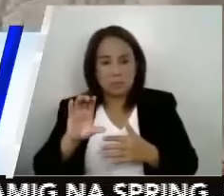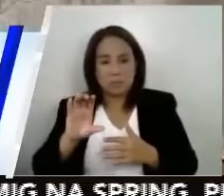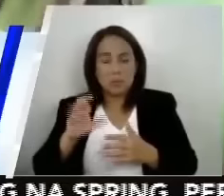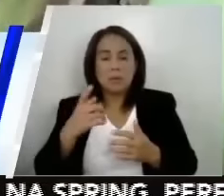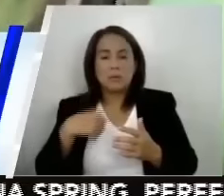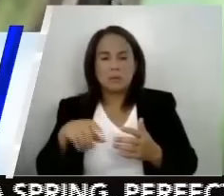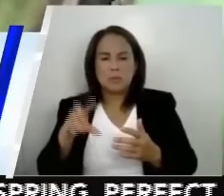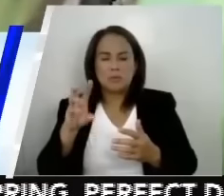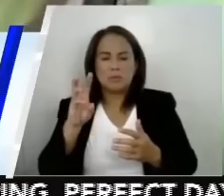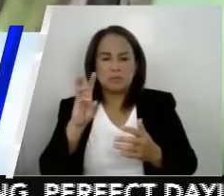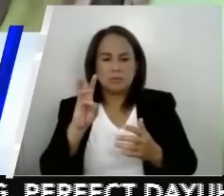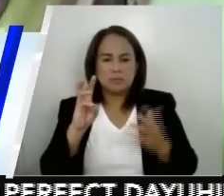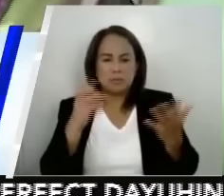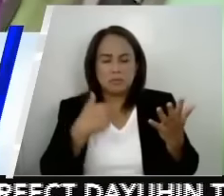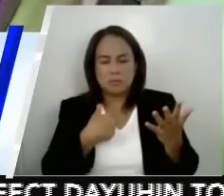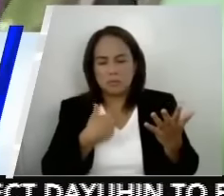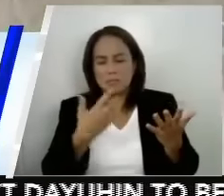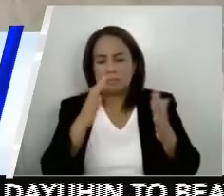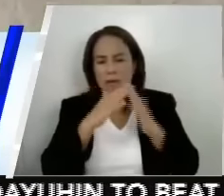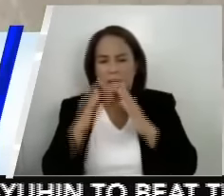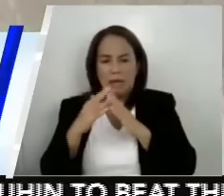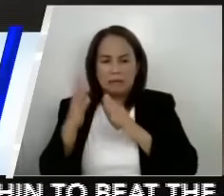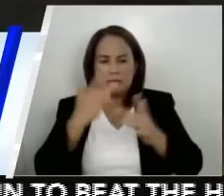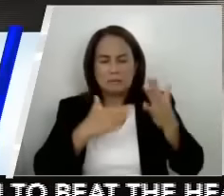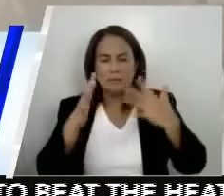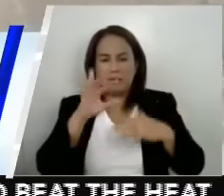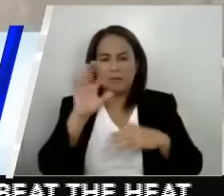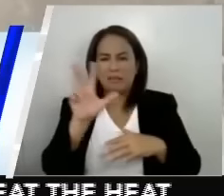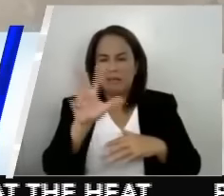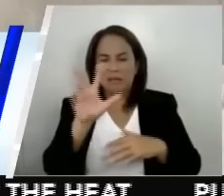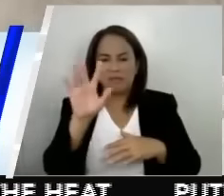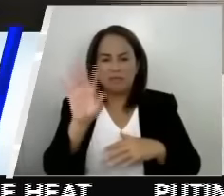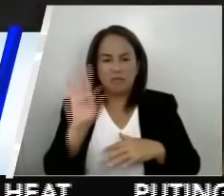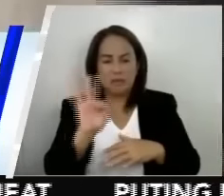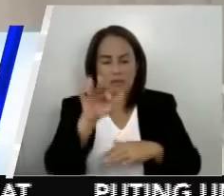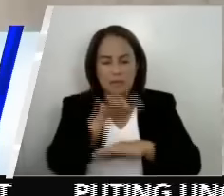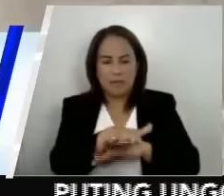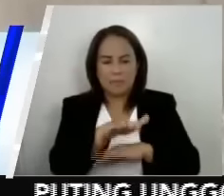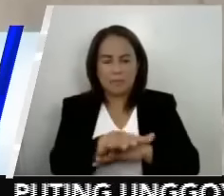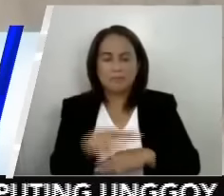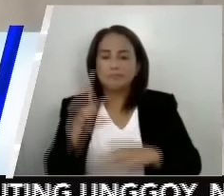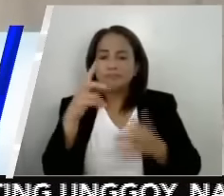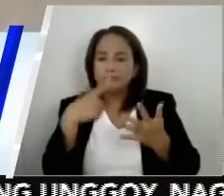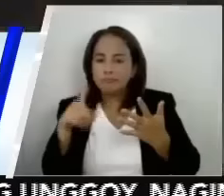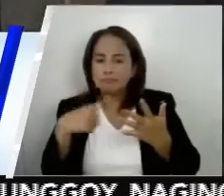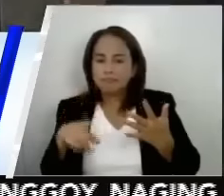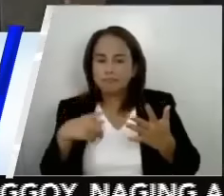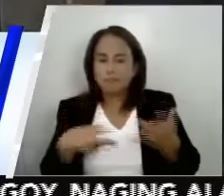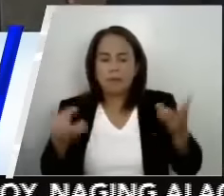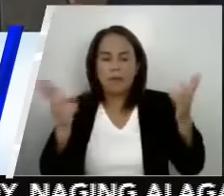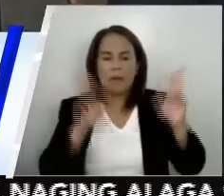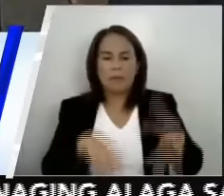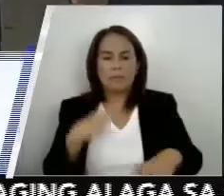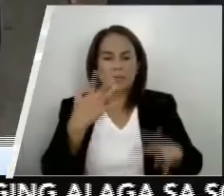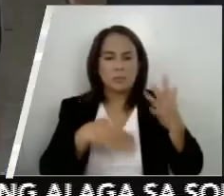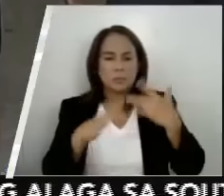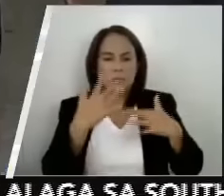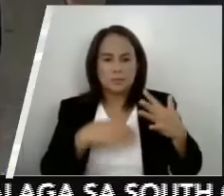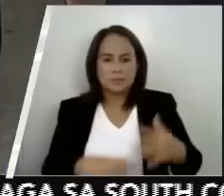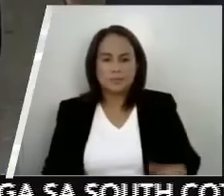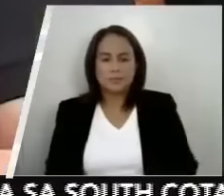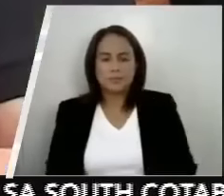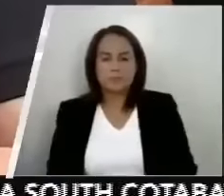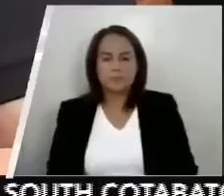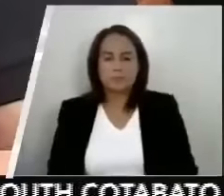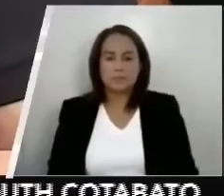sa sunog pasado alas 3 Biyernes ng hapon. Pinimbestigahan na ng BFP-NCR ang mga naganap sa sunog. Para sa GMA